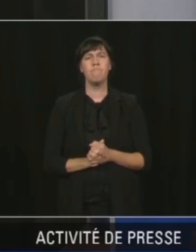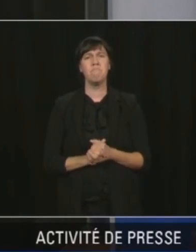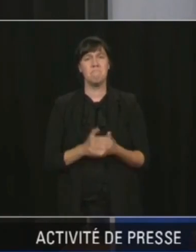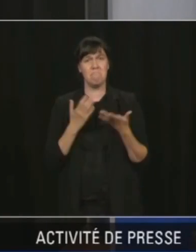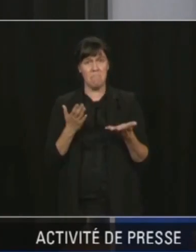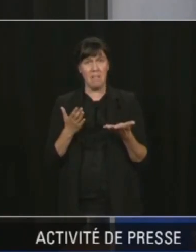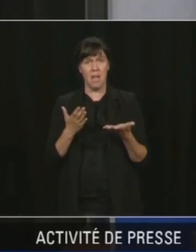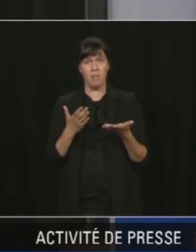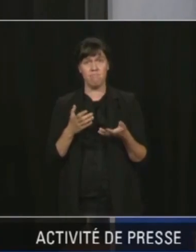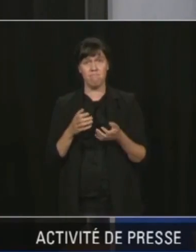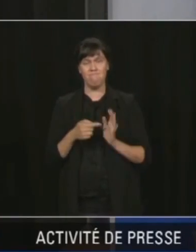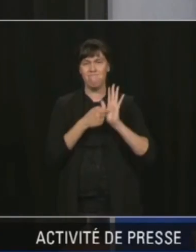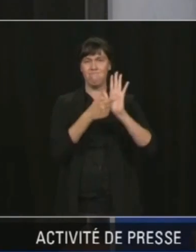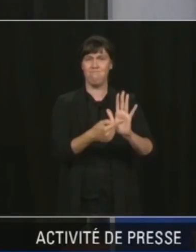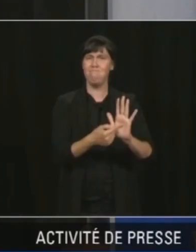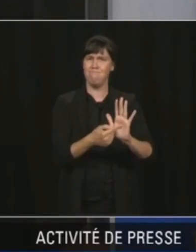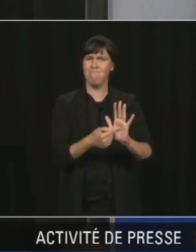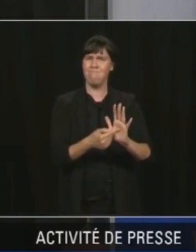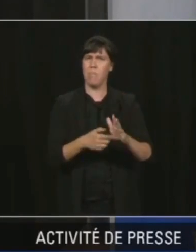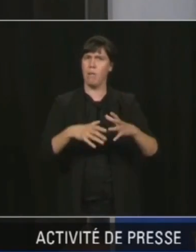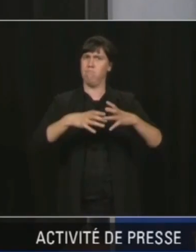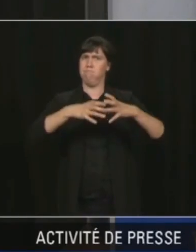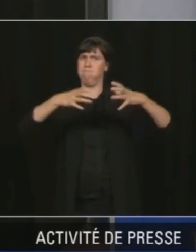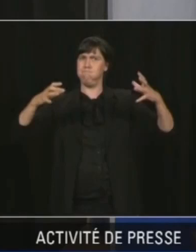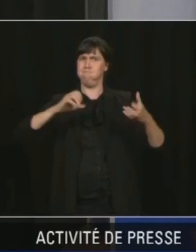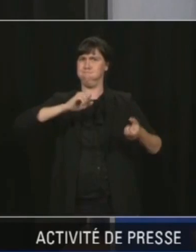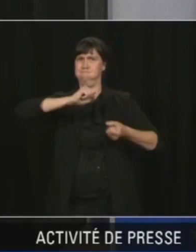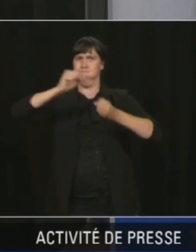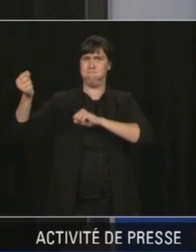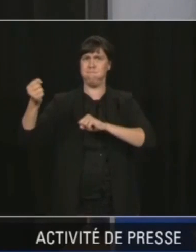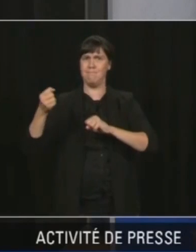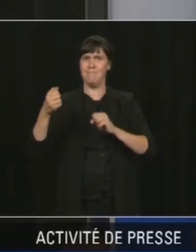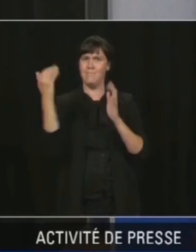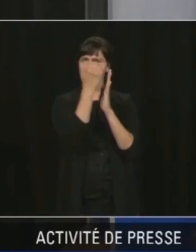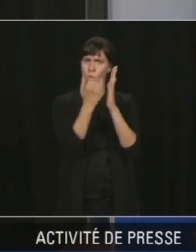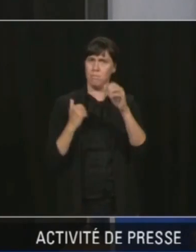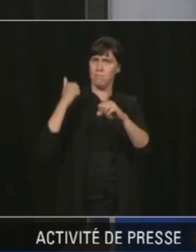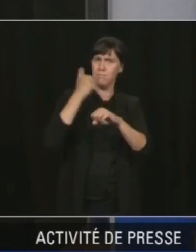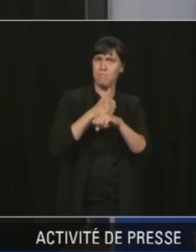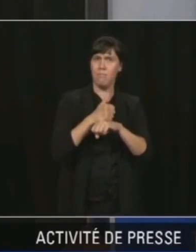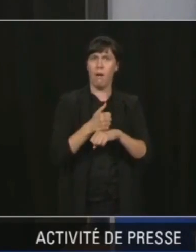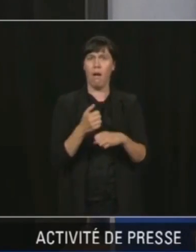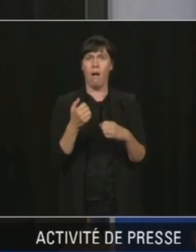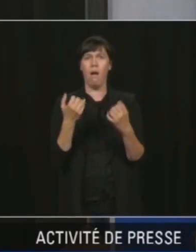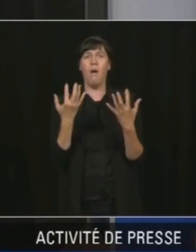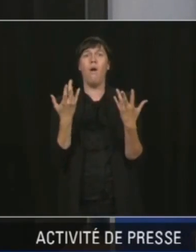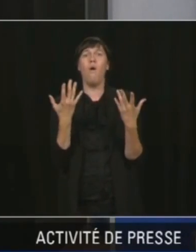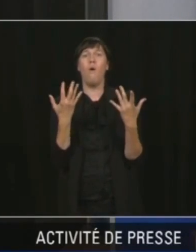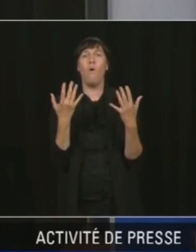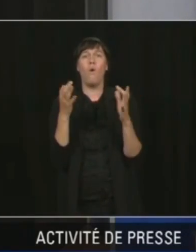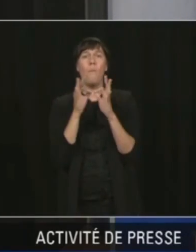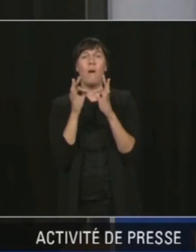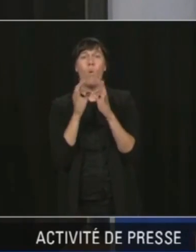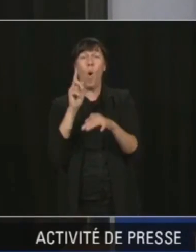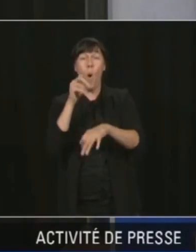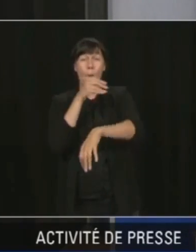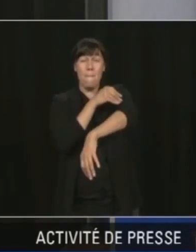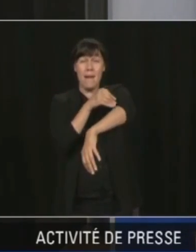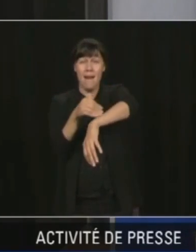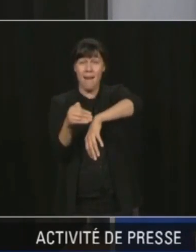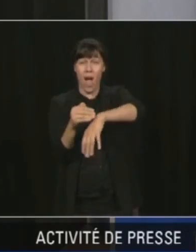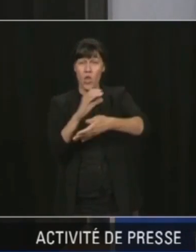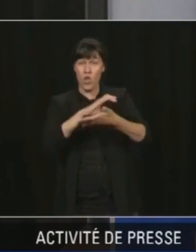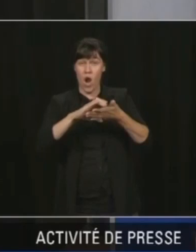costauds. Ça représente un coût d'environ 1 milliard de dollars pour le gouvernement du Québec. C'est beaucoup